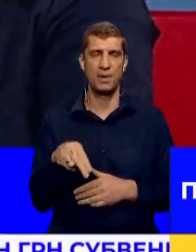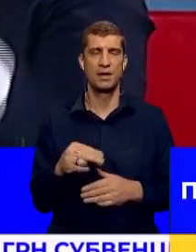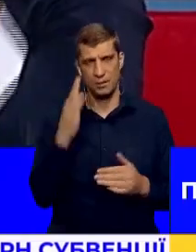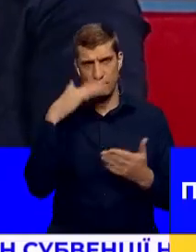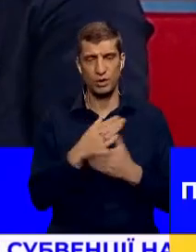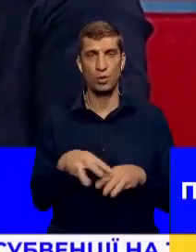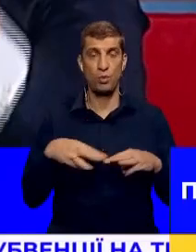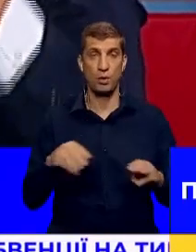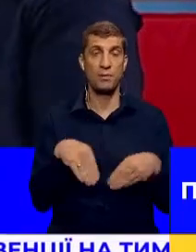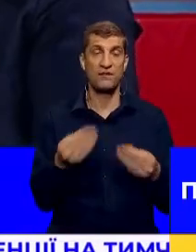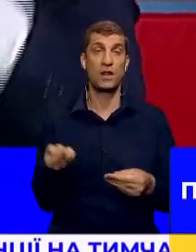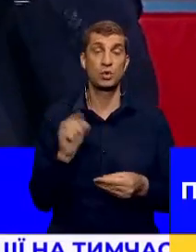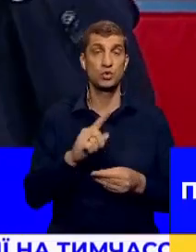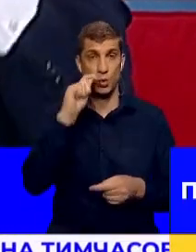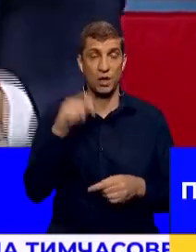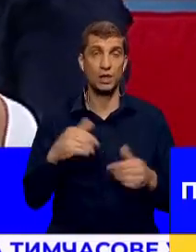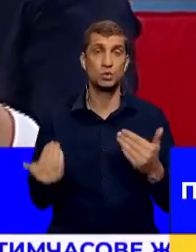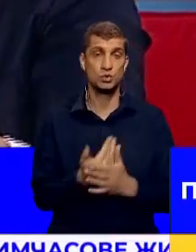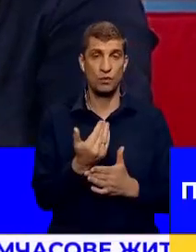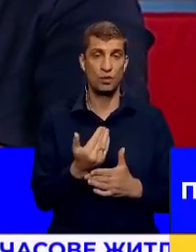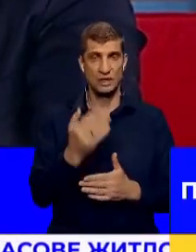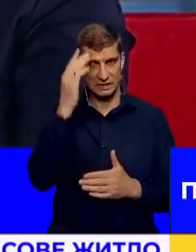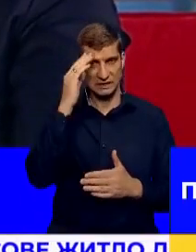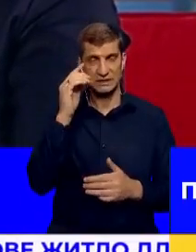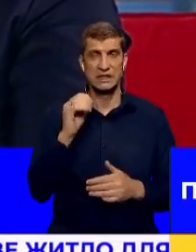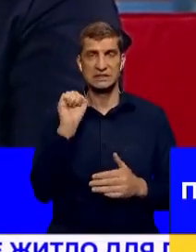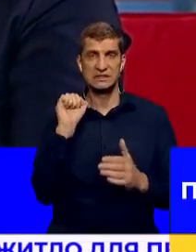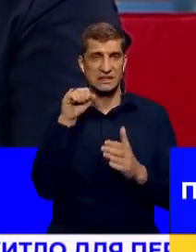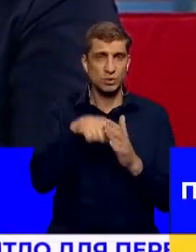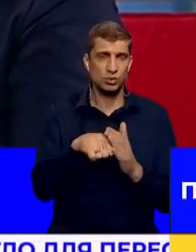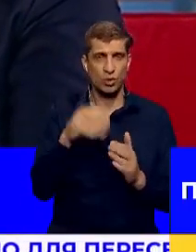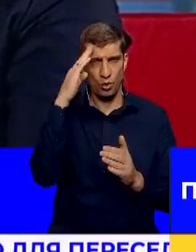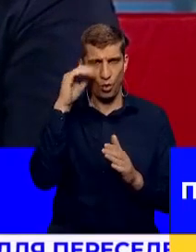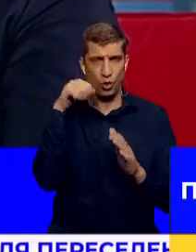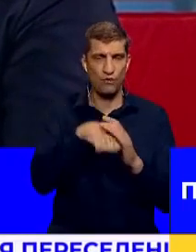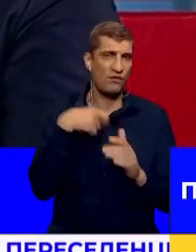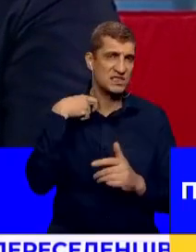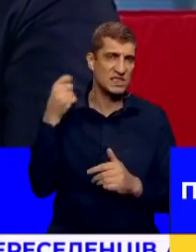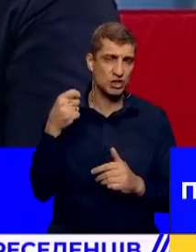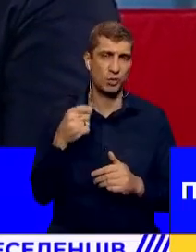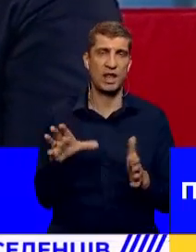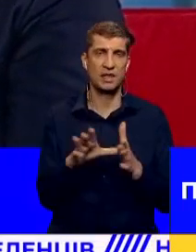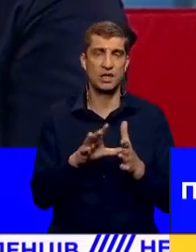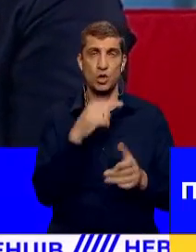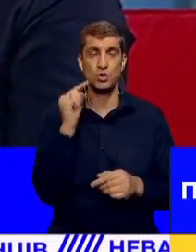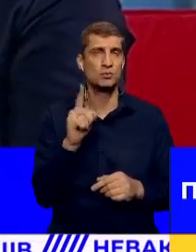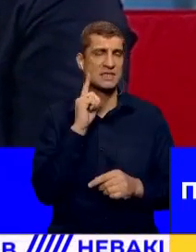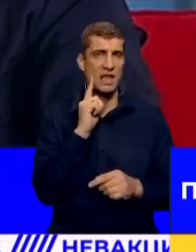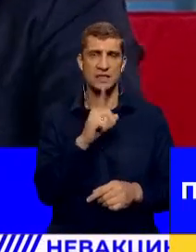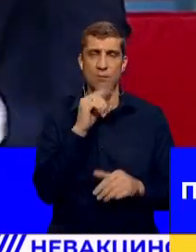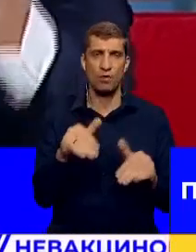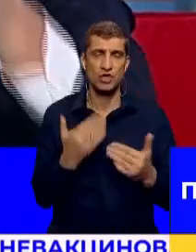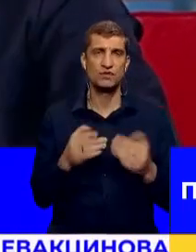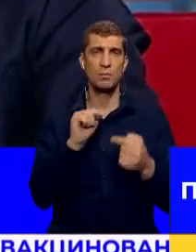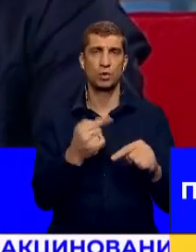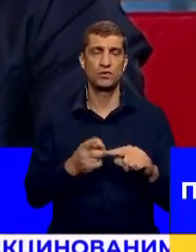привела до того, що Україна знову засунула голову в зашморг енергетичної Росії. Чому Зеленський мовчить, якщо він проти цього,